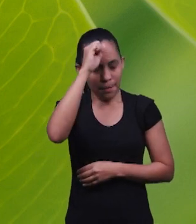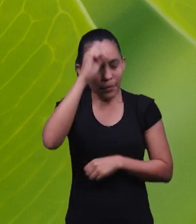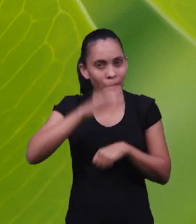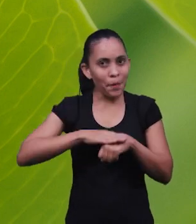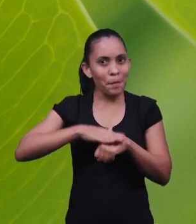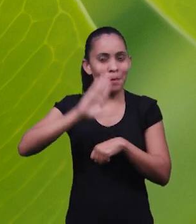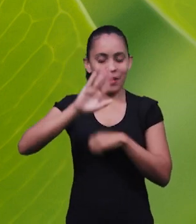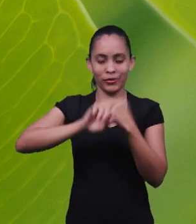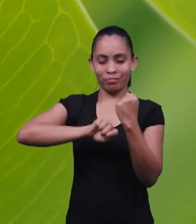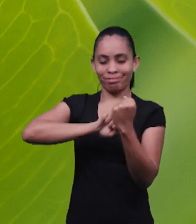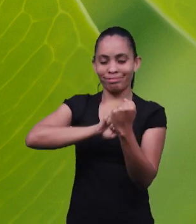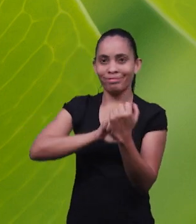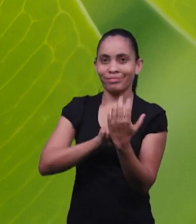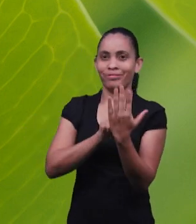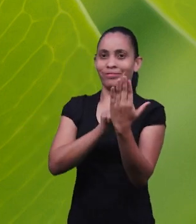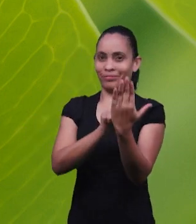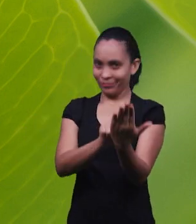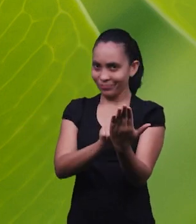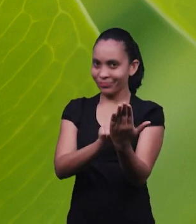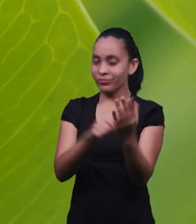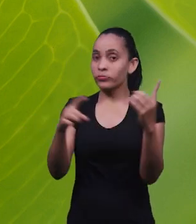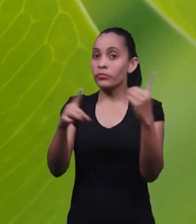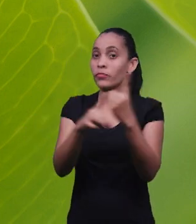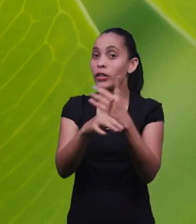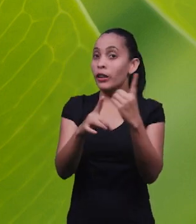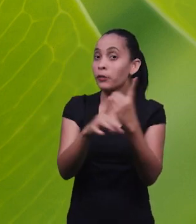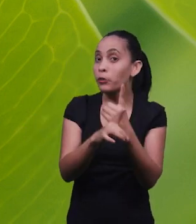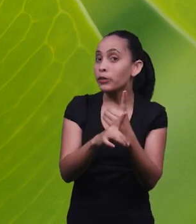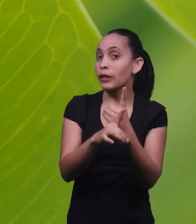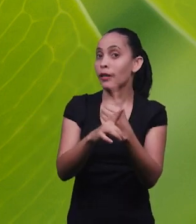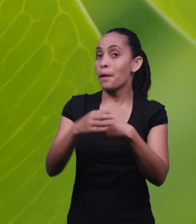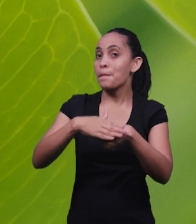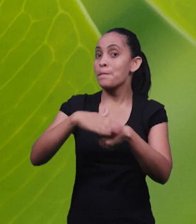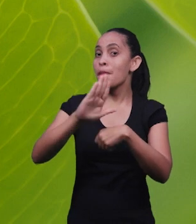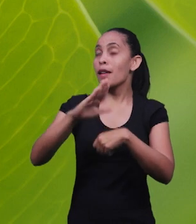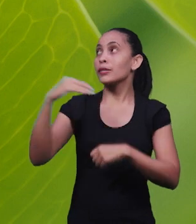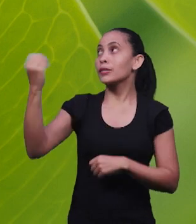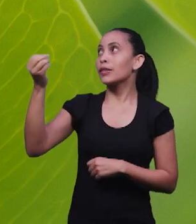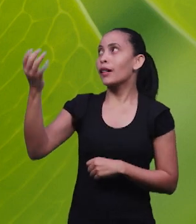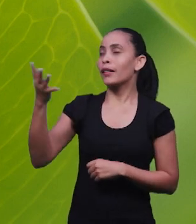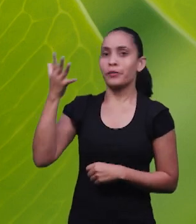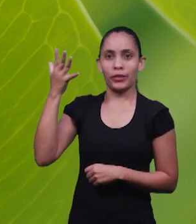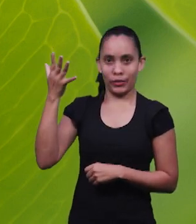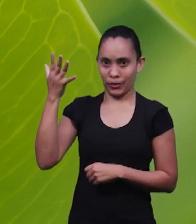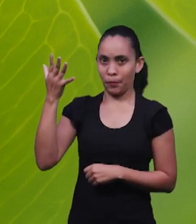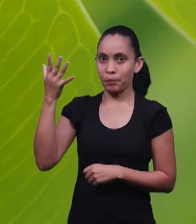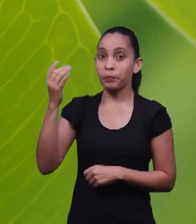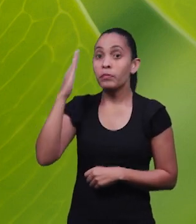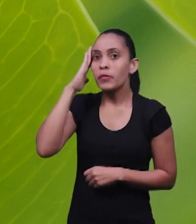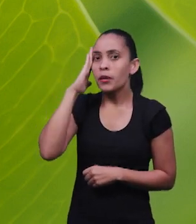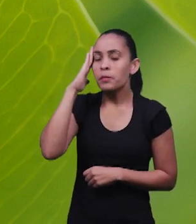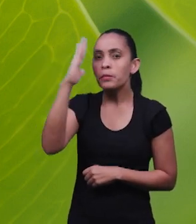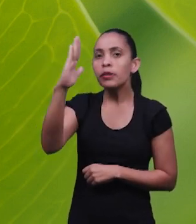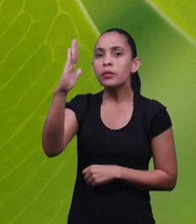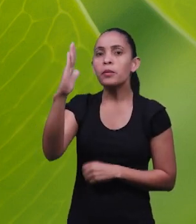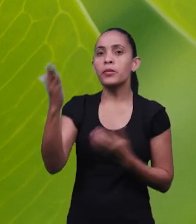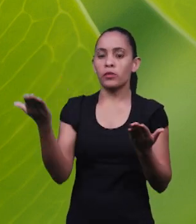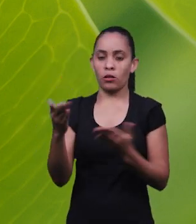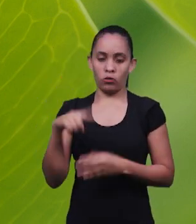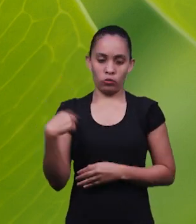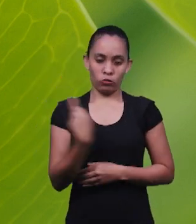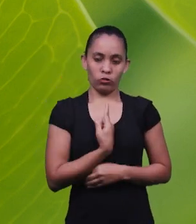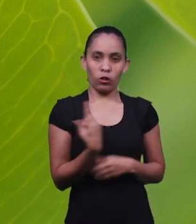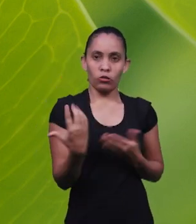Donc, c'est une programmation qui nous permet d'apprendre davantage sur le mystère du Seigneur, de sa doctrine, de ses révélations,